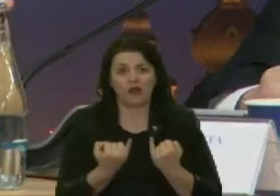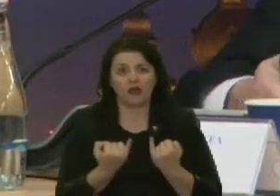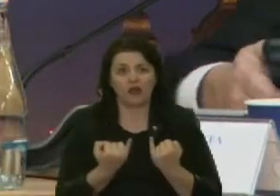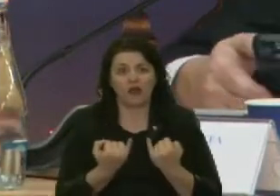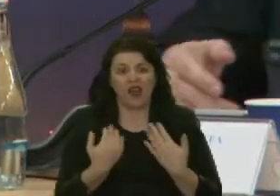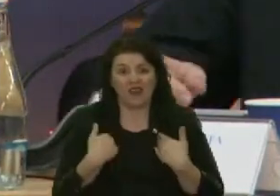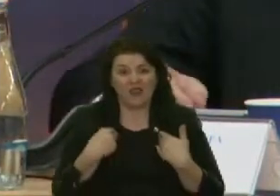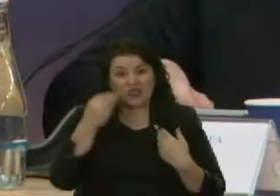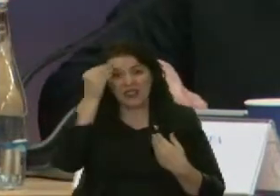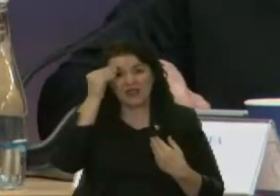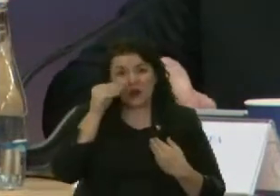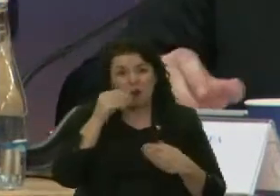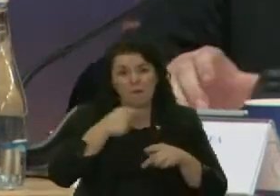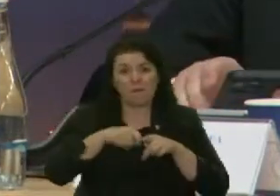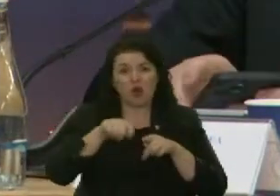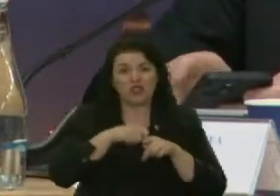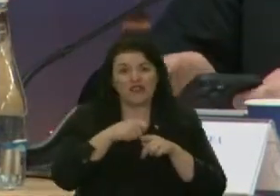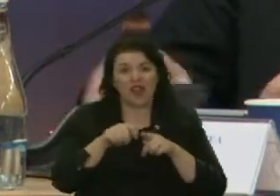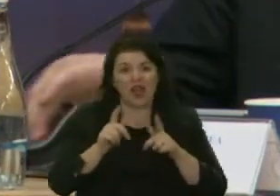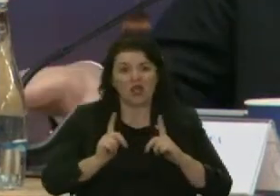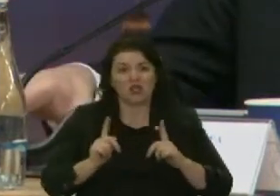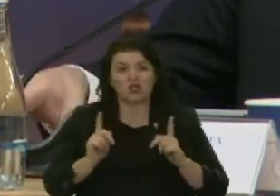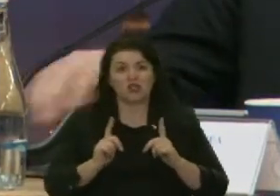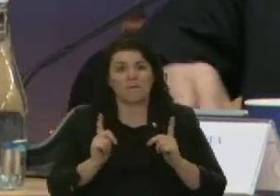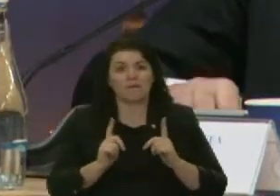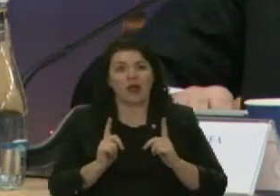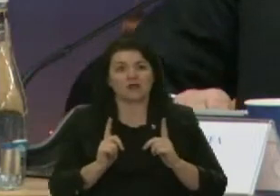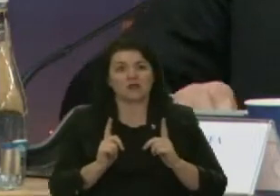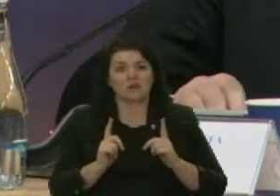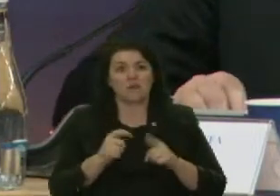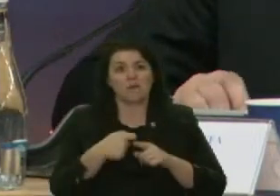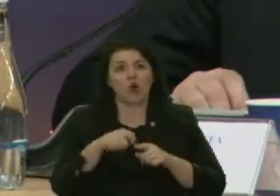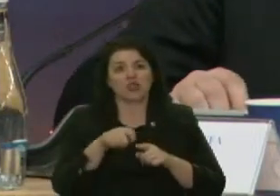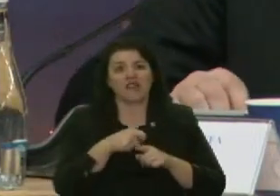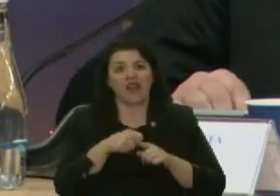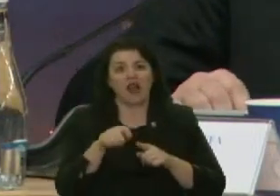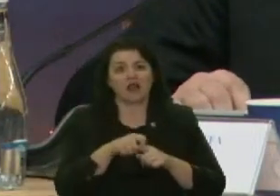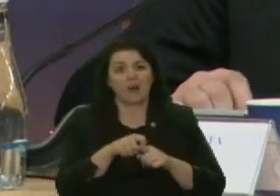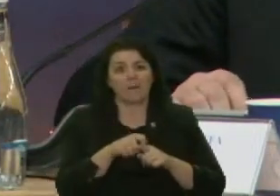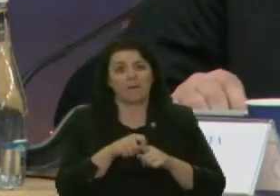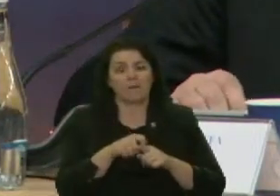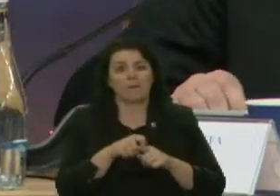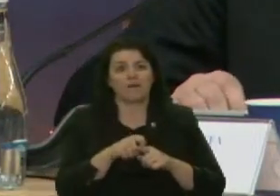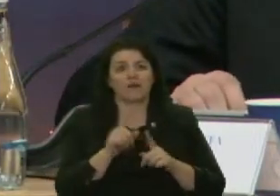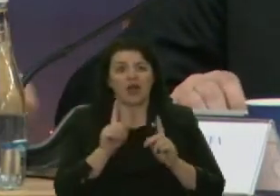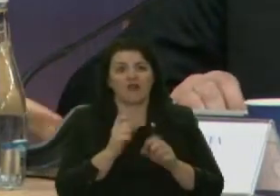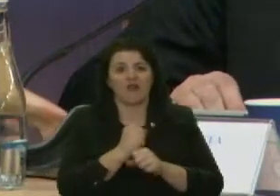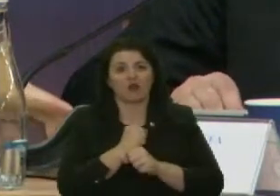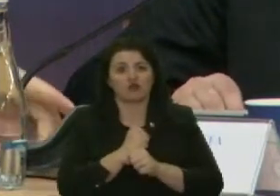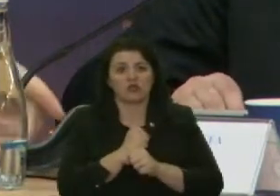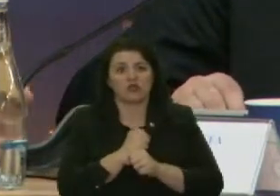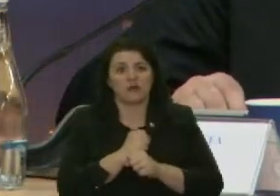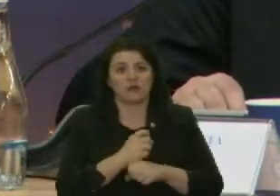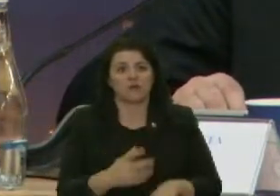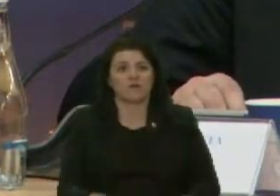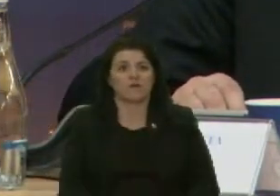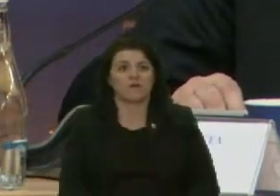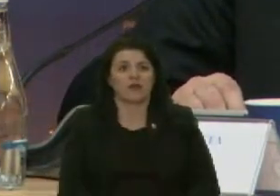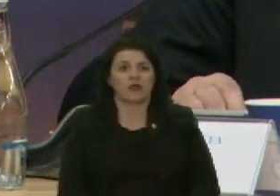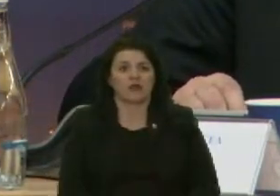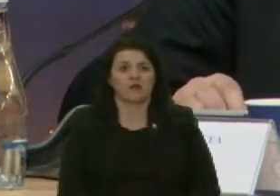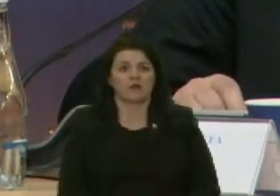legislația și Ok atunci așteptați să faceți ultima modificare la modificare pe legislație dacă tot o faceți Deci ultima modificare nu e